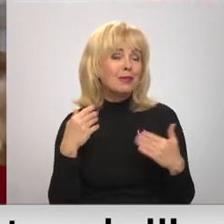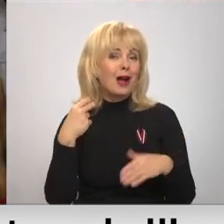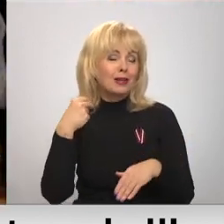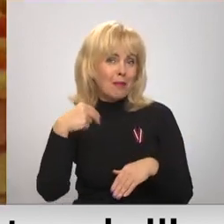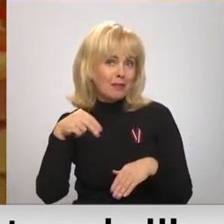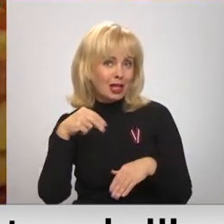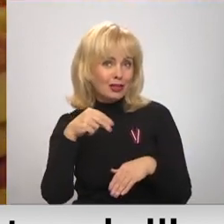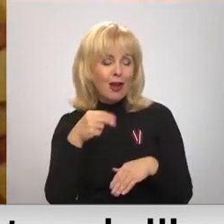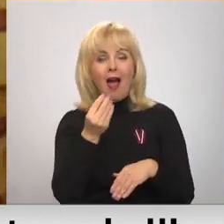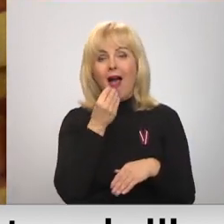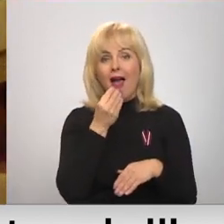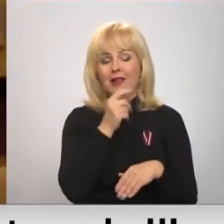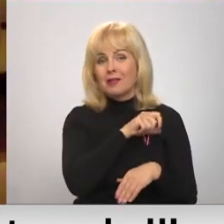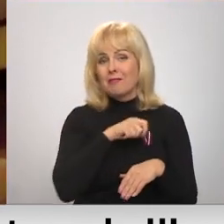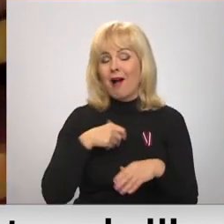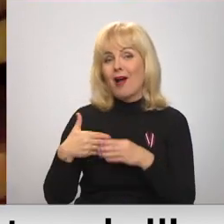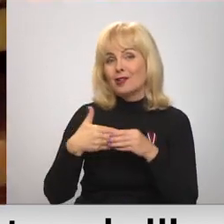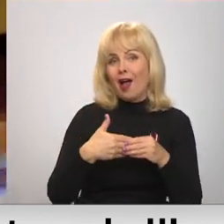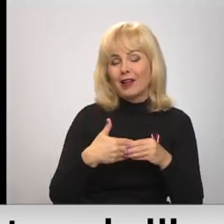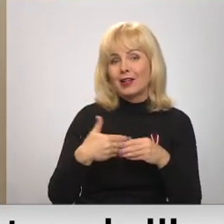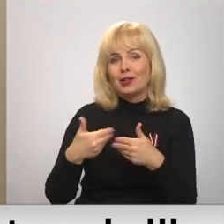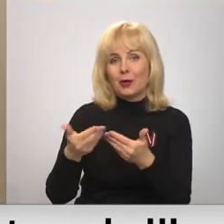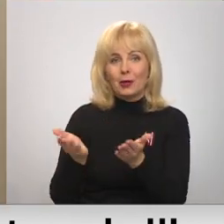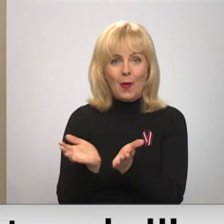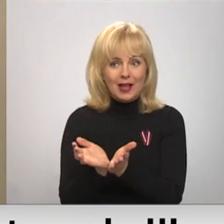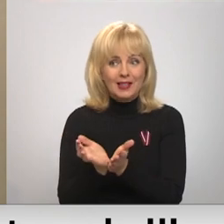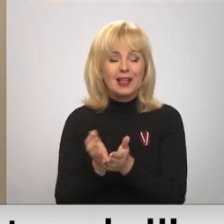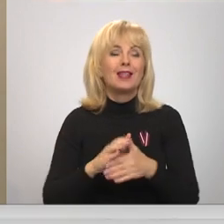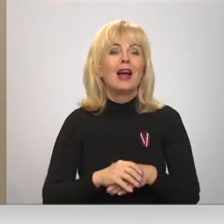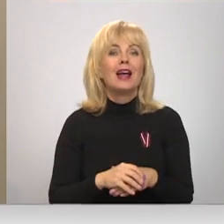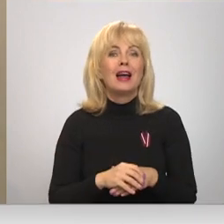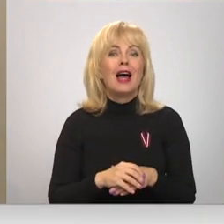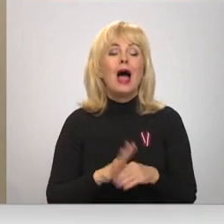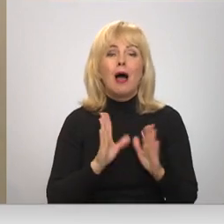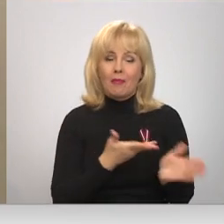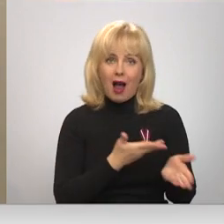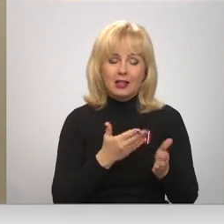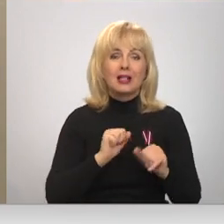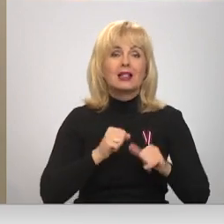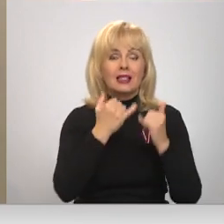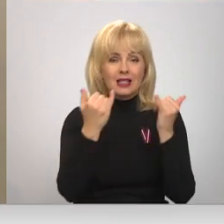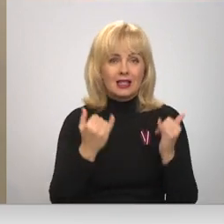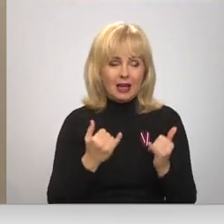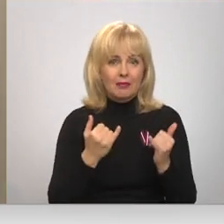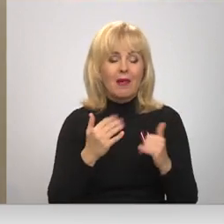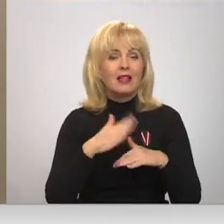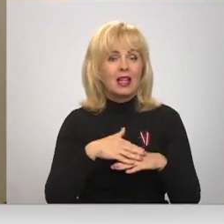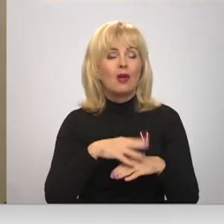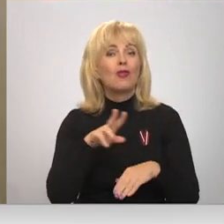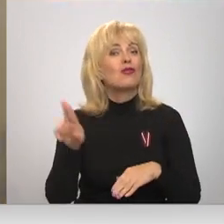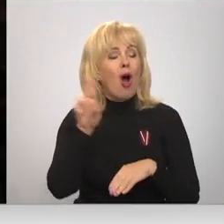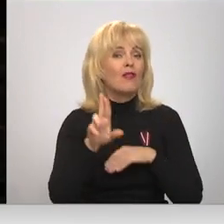mieloties ar pašu atnestiem groziņiem. Mums arī būs iemesēja tirdziņa novembri beigās